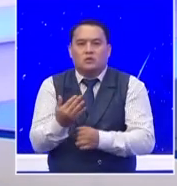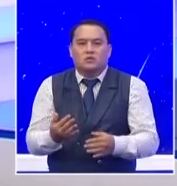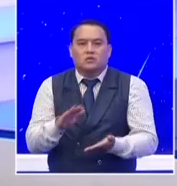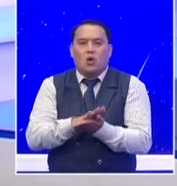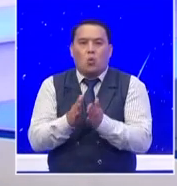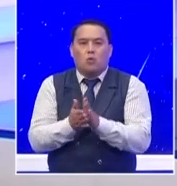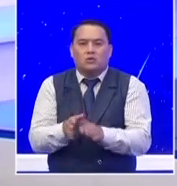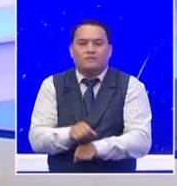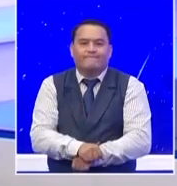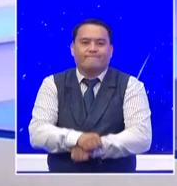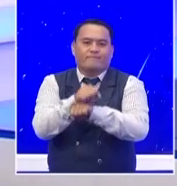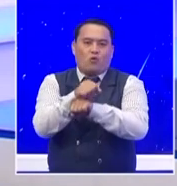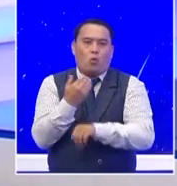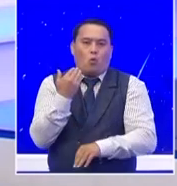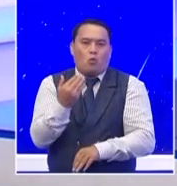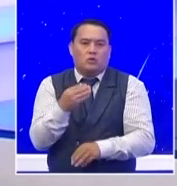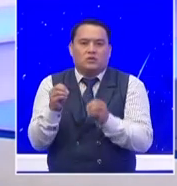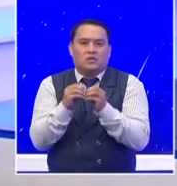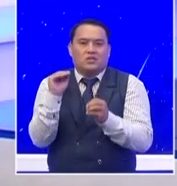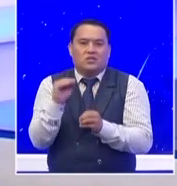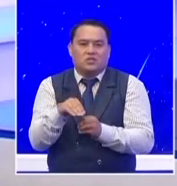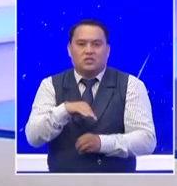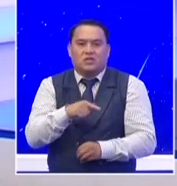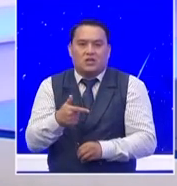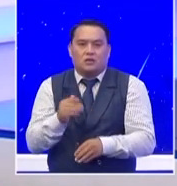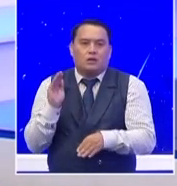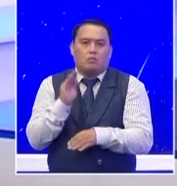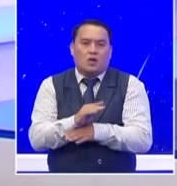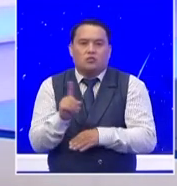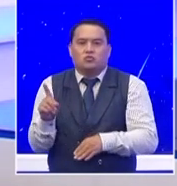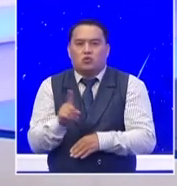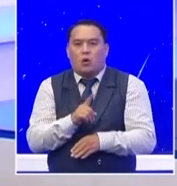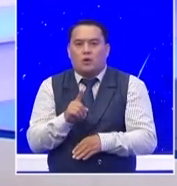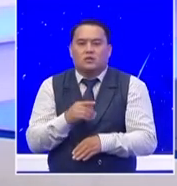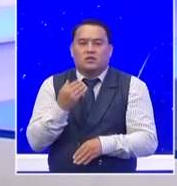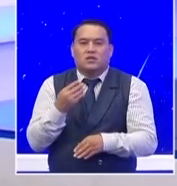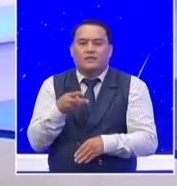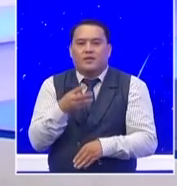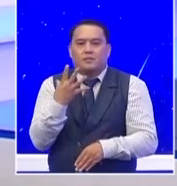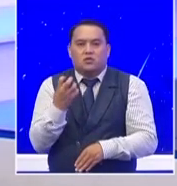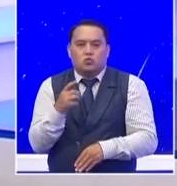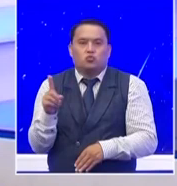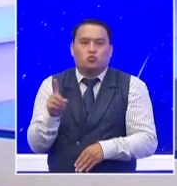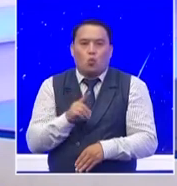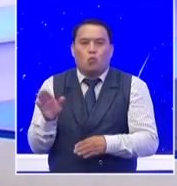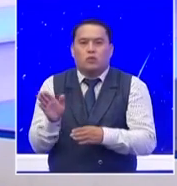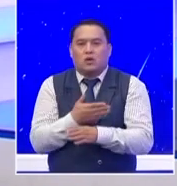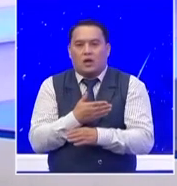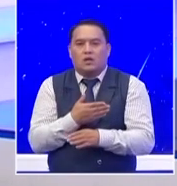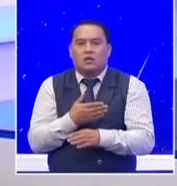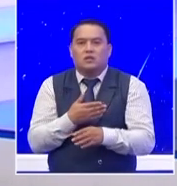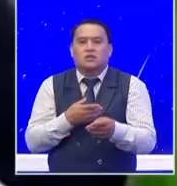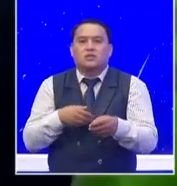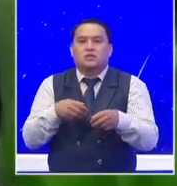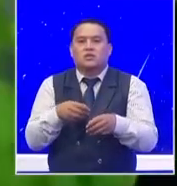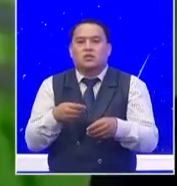договору каждый из них должен получать по 10 тысяч тенге, плюс доплату 2,5 тысячи тенге из-за того, что убрали кондукторов. Но